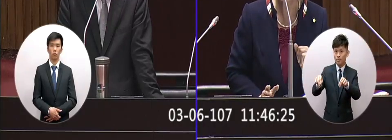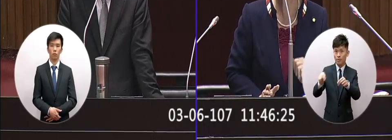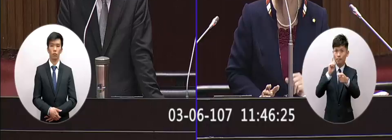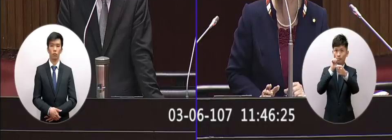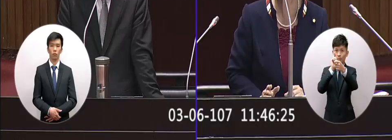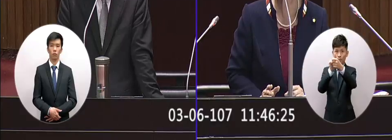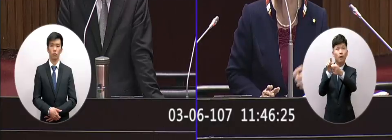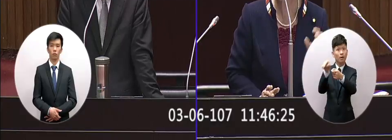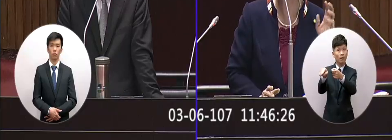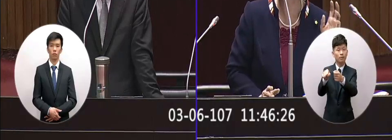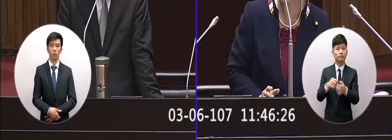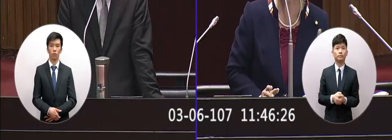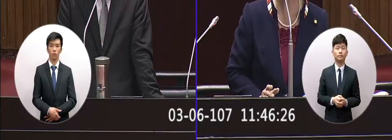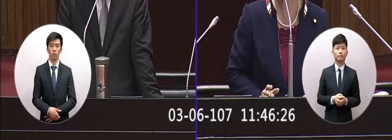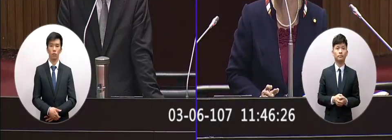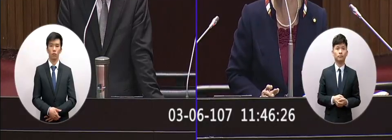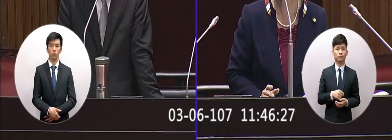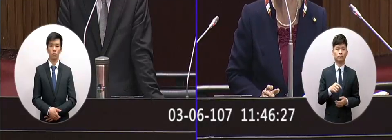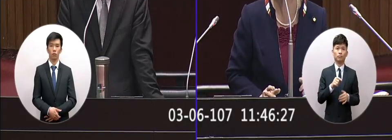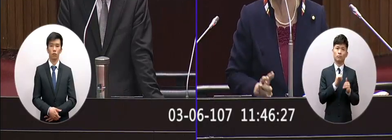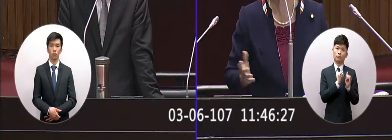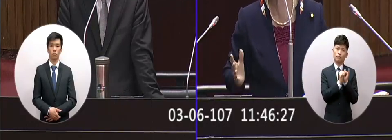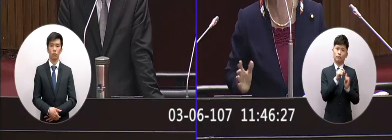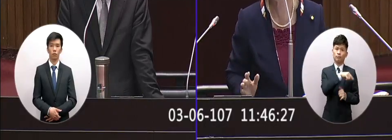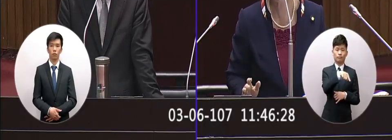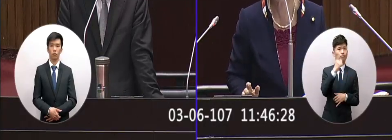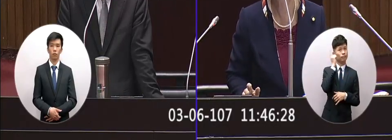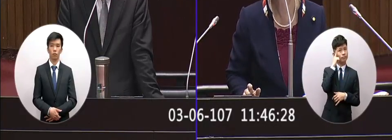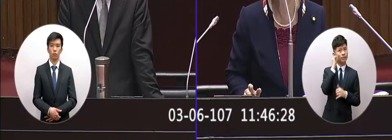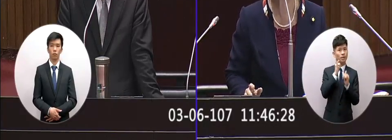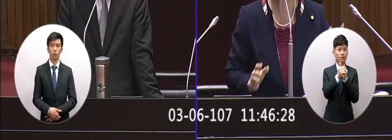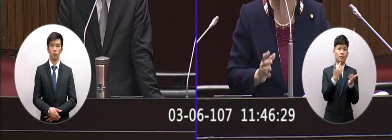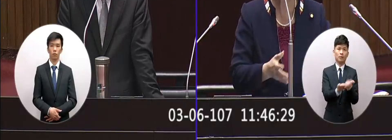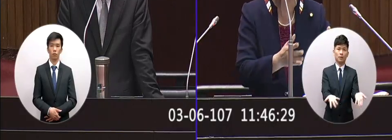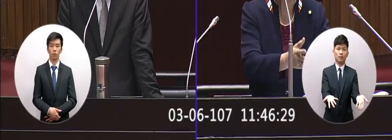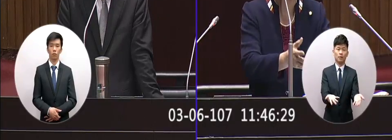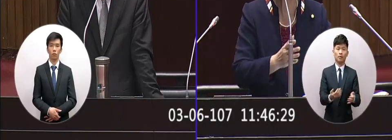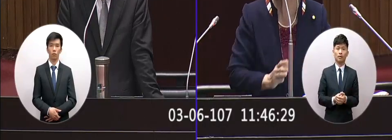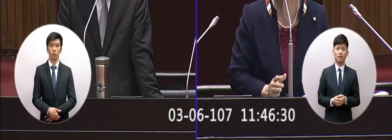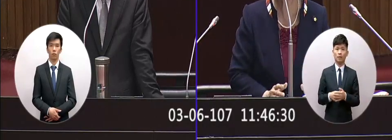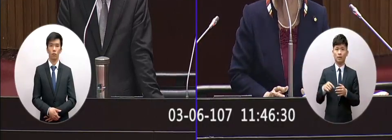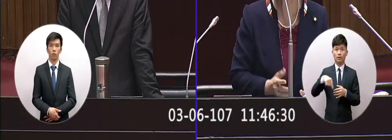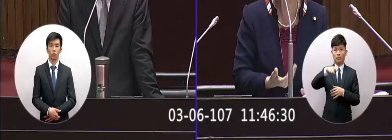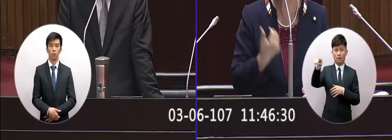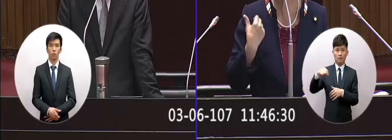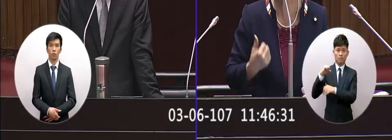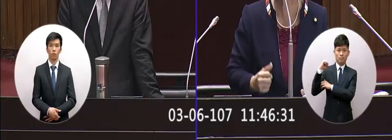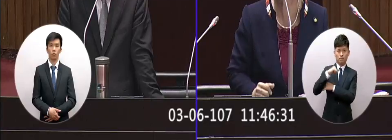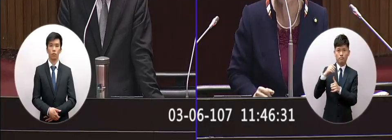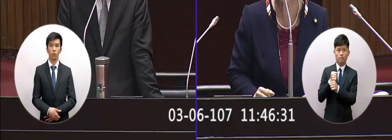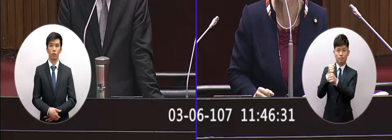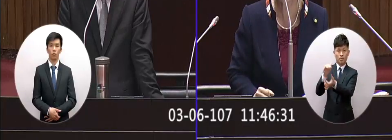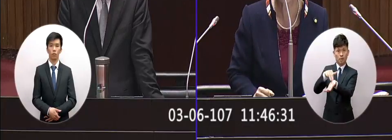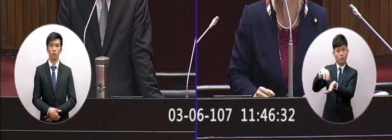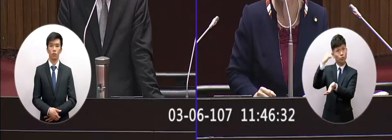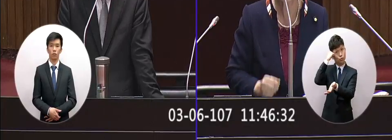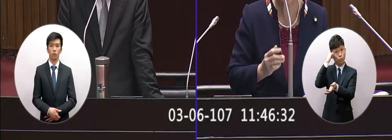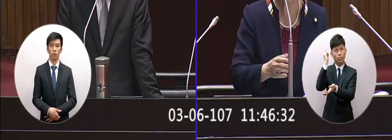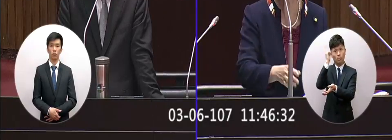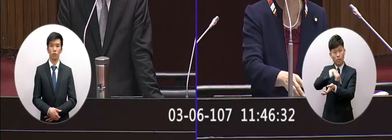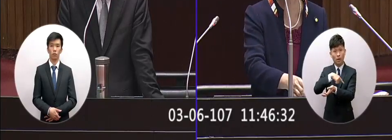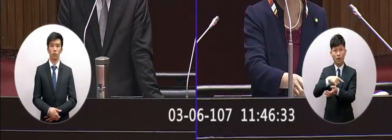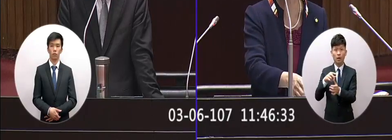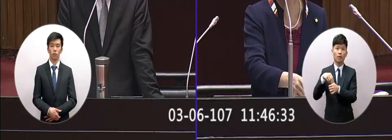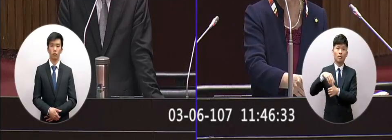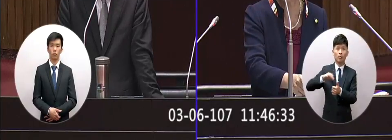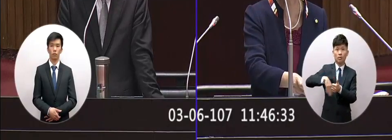那在这样的情况之下，当然会大家会觉得说，那社会怎么办？那是不是把这些人不能够强制住院就把他送回家里去吗？那